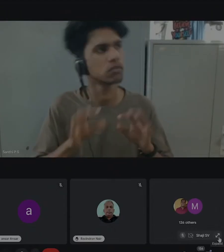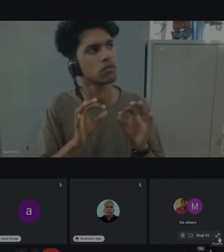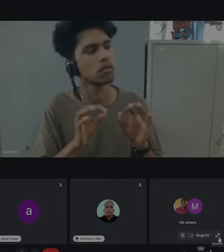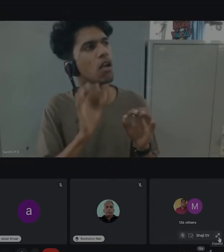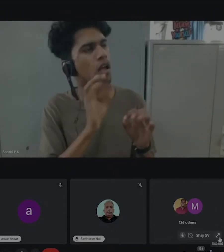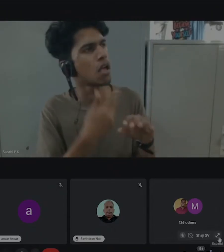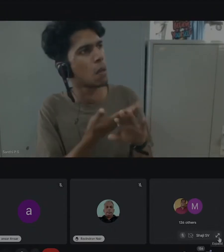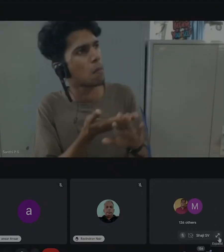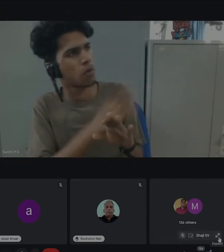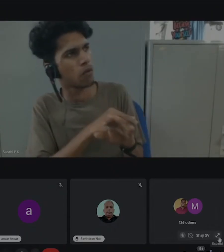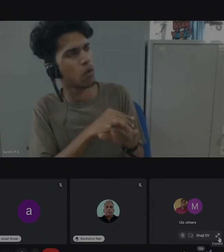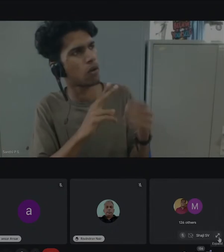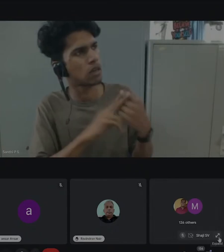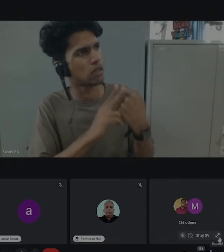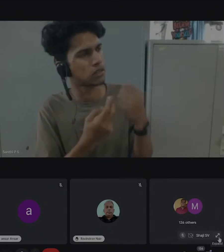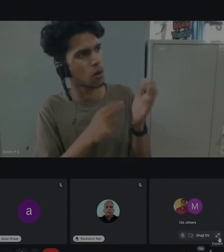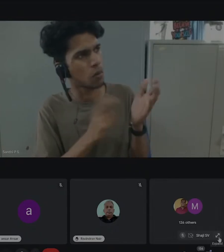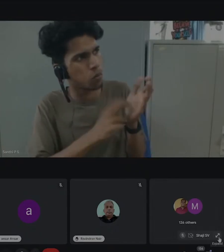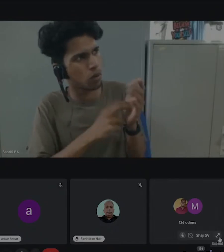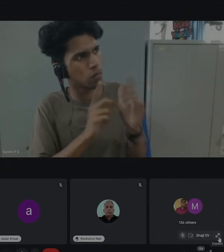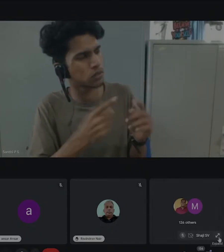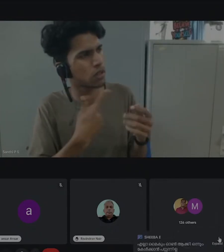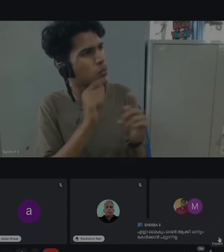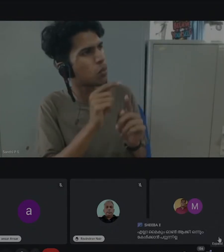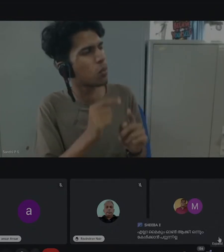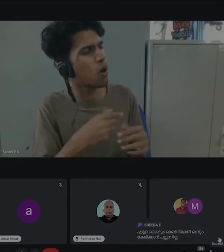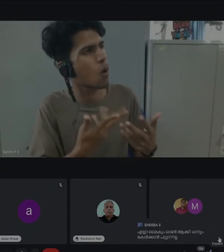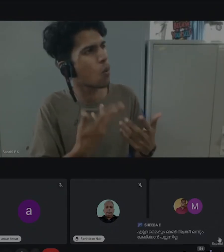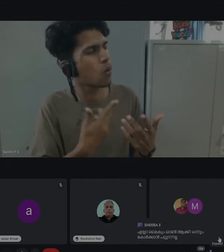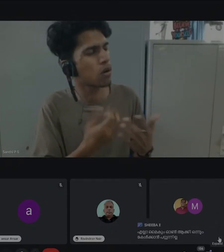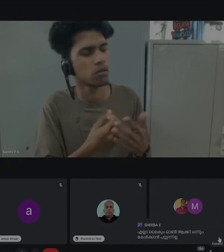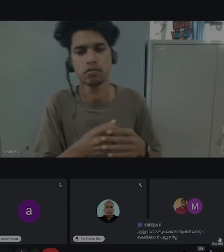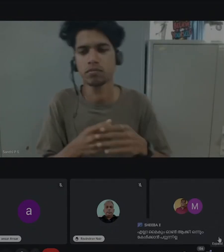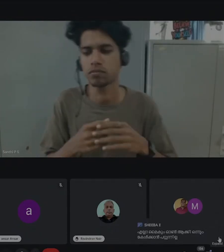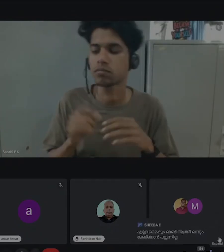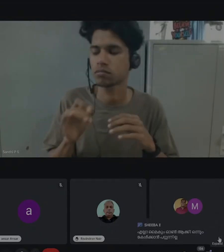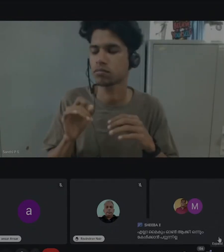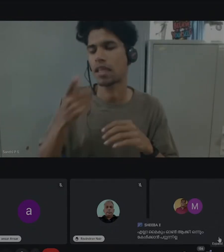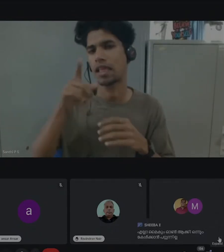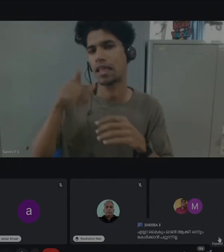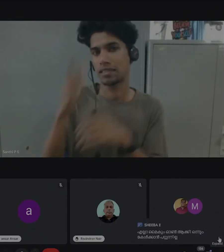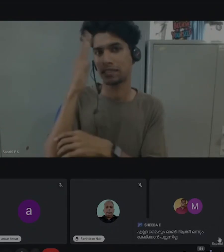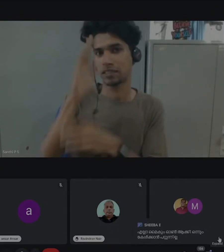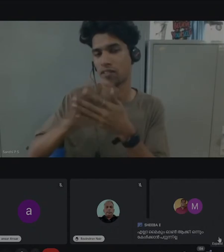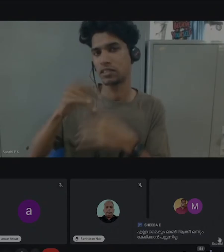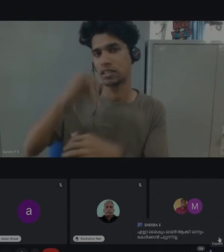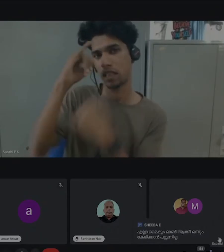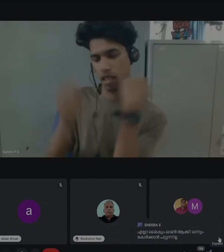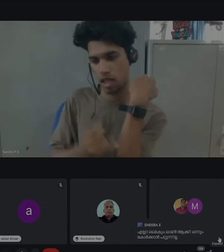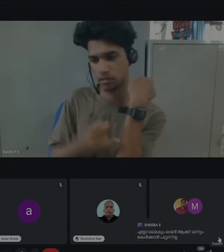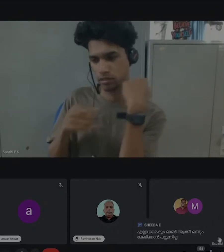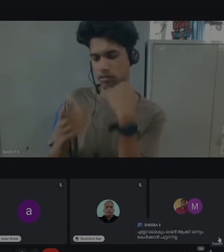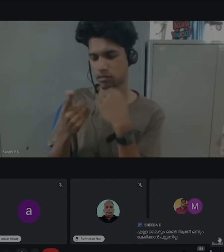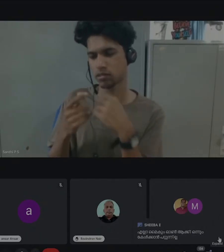അപ്പോയിൻമെൻറ്റ് എടുക്കേണ്ടേ? അതിൻ്റെ ഡീറ്റെയിൽസ് എനിക്ക് എങ്ങനെയാണ് കിട്ടുക? നമ്മൾ ഈ പ്രസന്റേഷന്റെ അവസാനം ഒരു സ്ക്രീനിൽ നമ്പർ കൊടുത്തിട്ടുണ്ട്, അതിൽ വിളിച്ച്